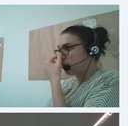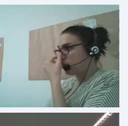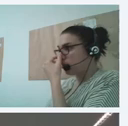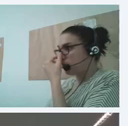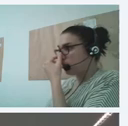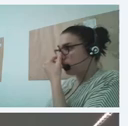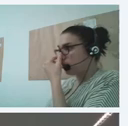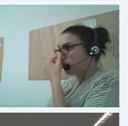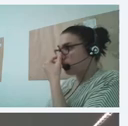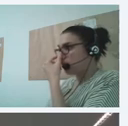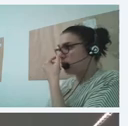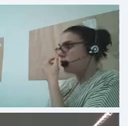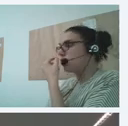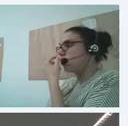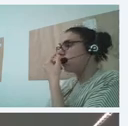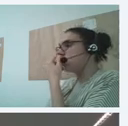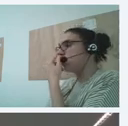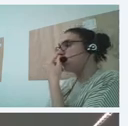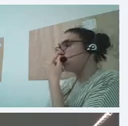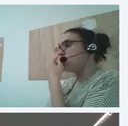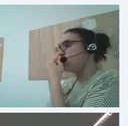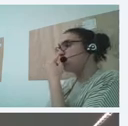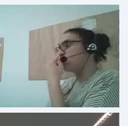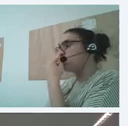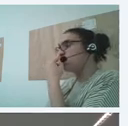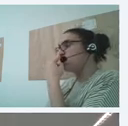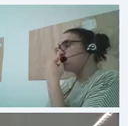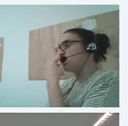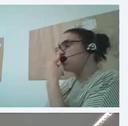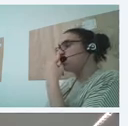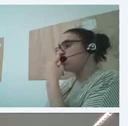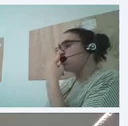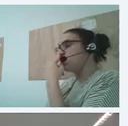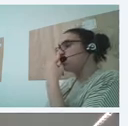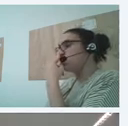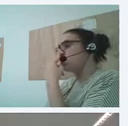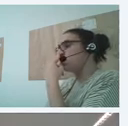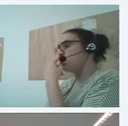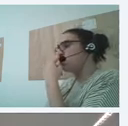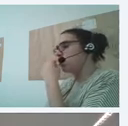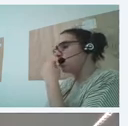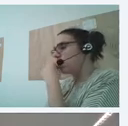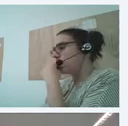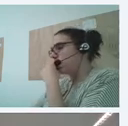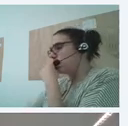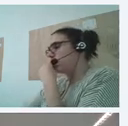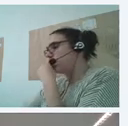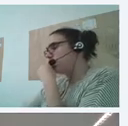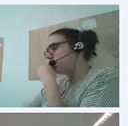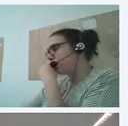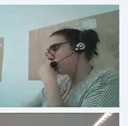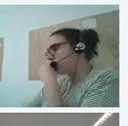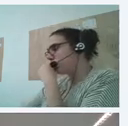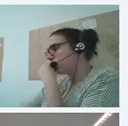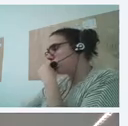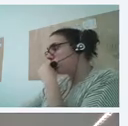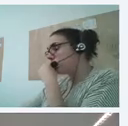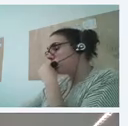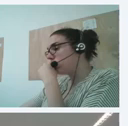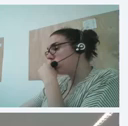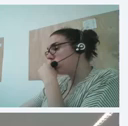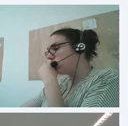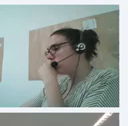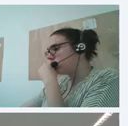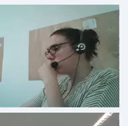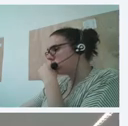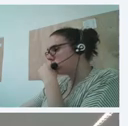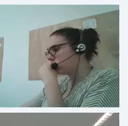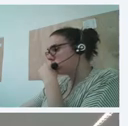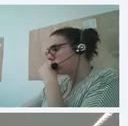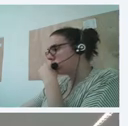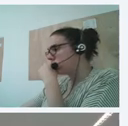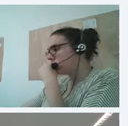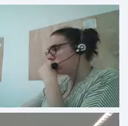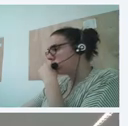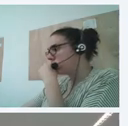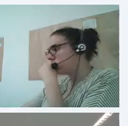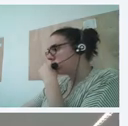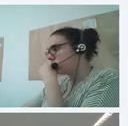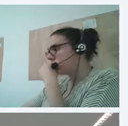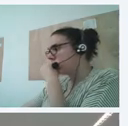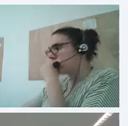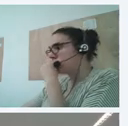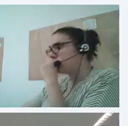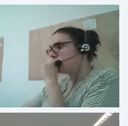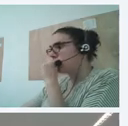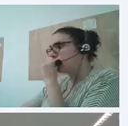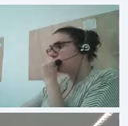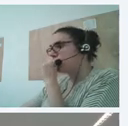messaggio di questa slide introduttiva? Che i dati e i dataset sono, molti dicono, petrolio, lo